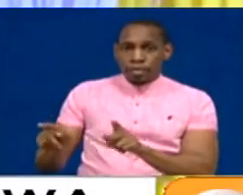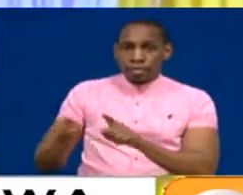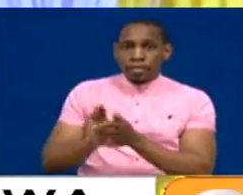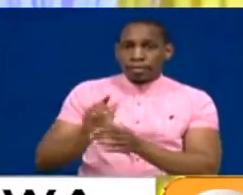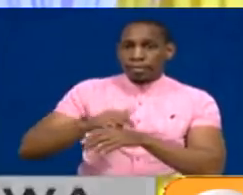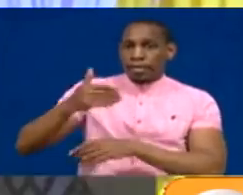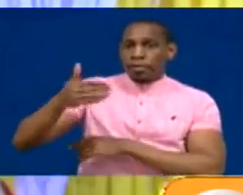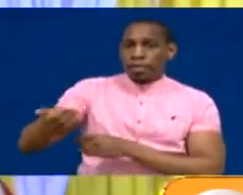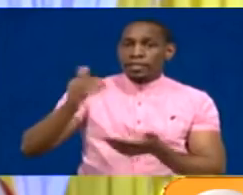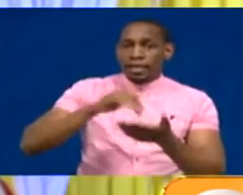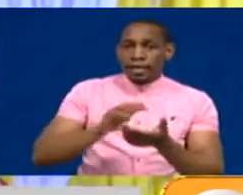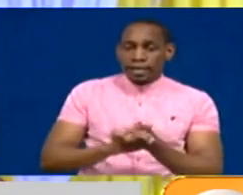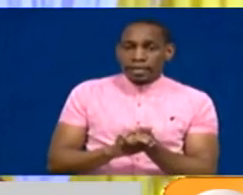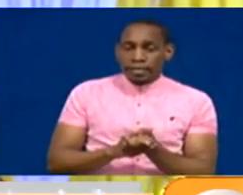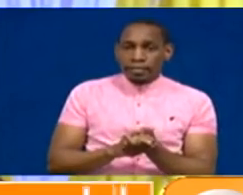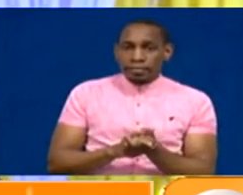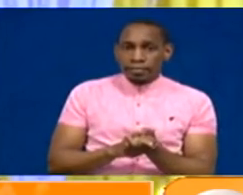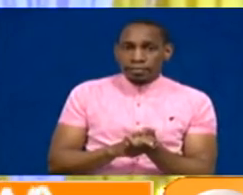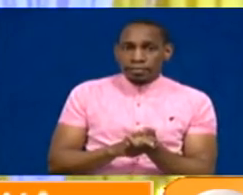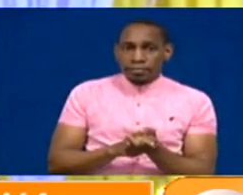And every time again, you were uprooted.